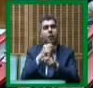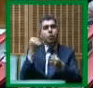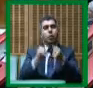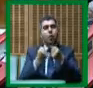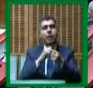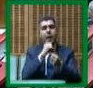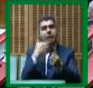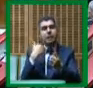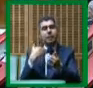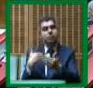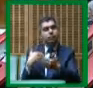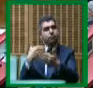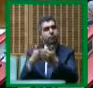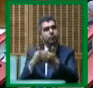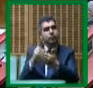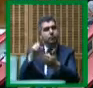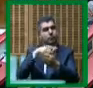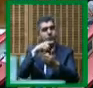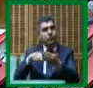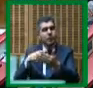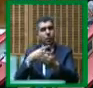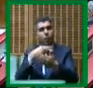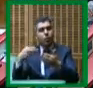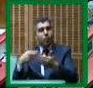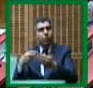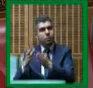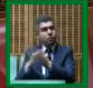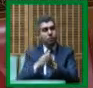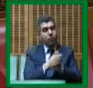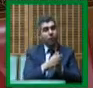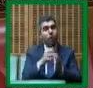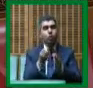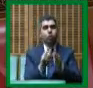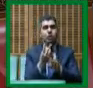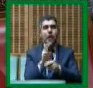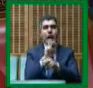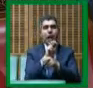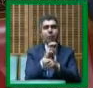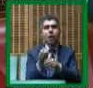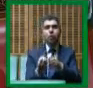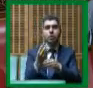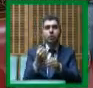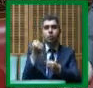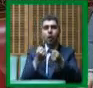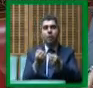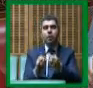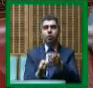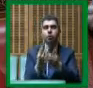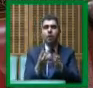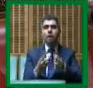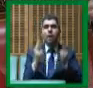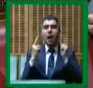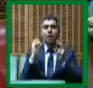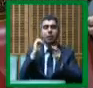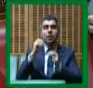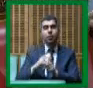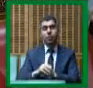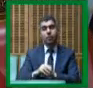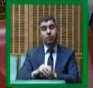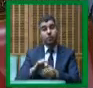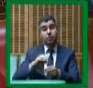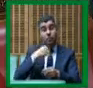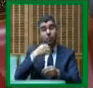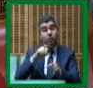يقين باش نجاوب على السيد المستشار وفي التجربه اللي ربما الاخوان عندهم، انا